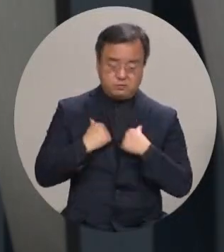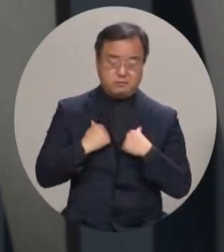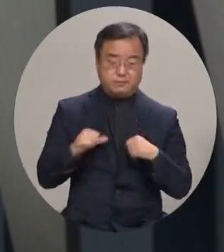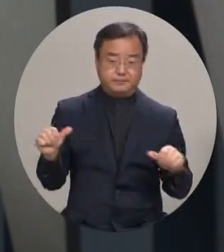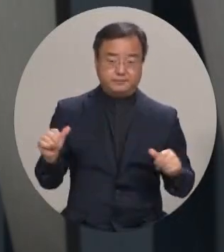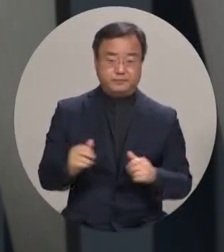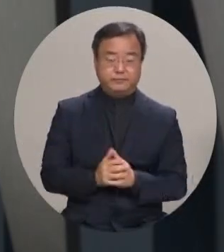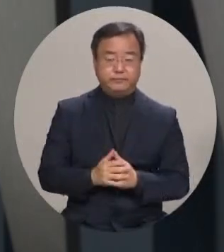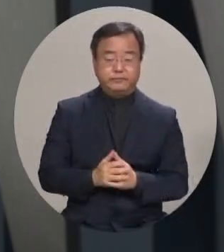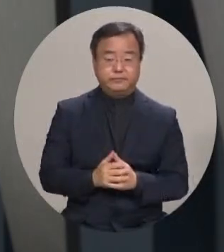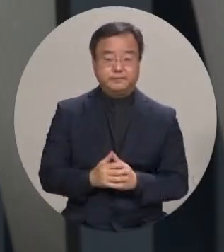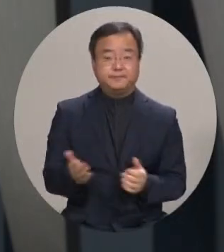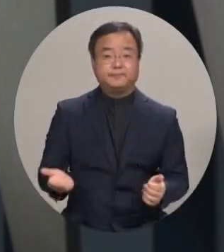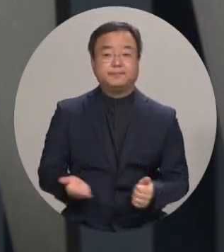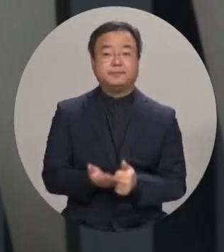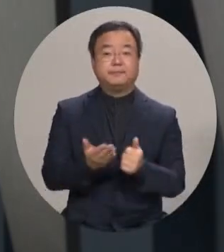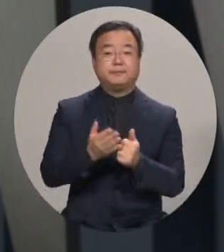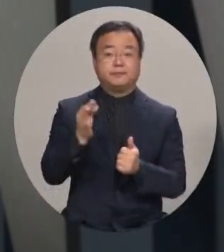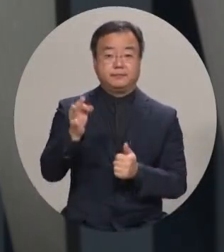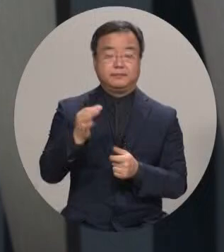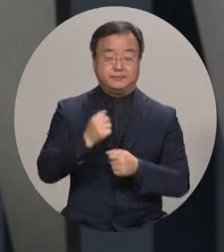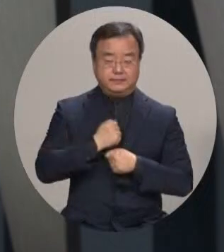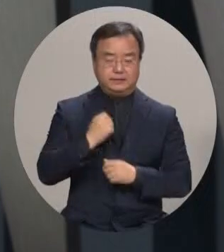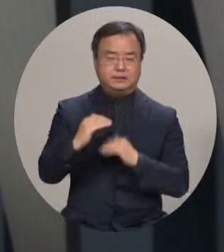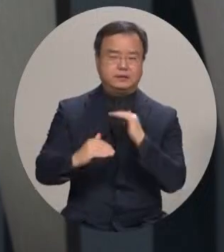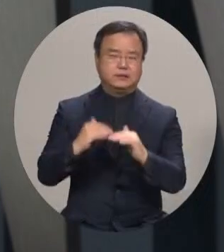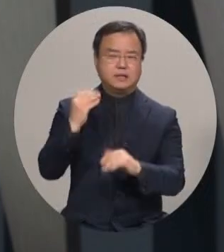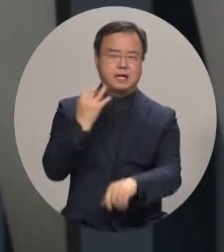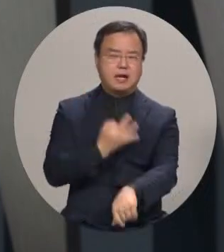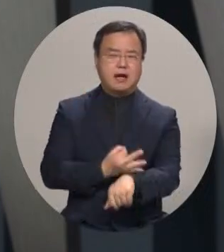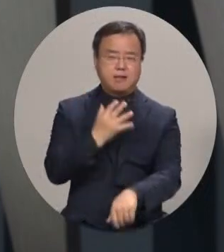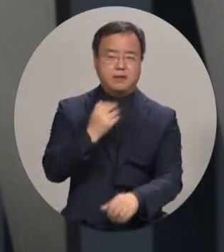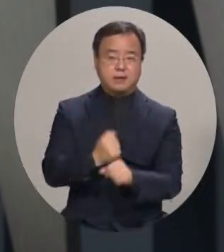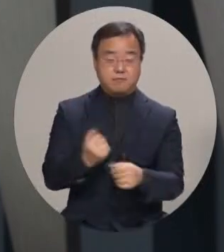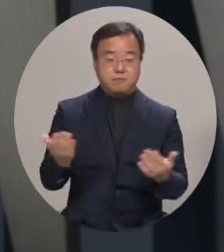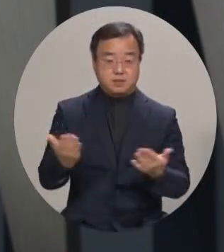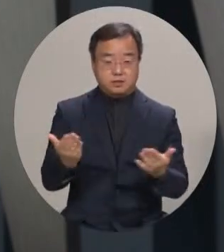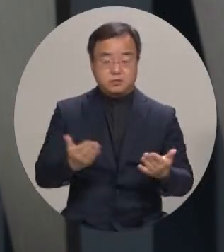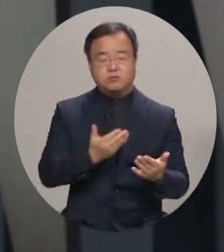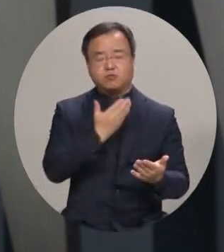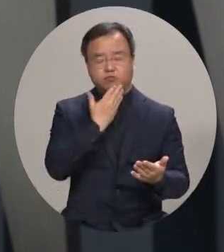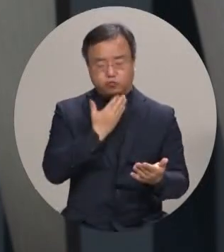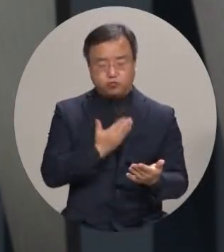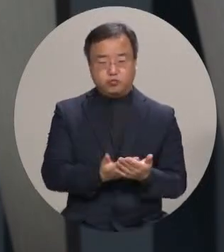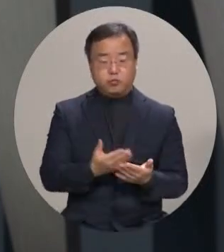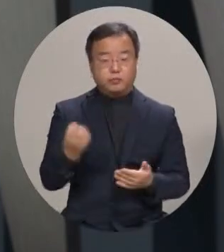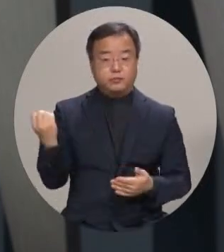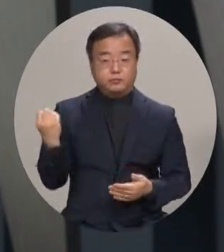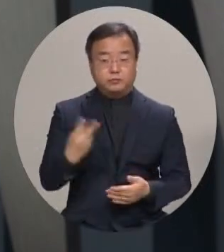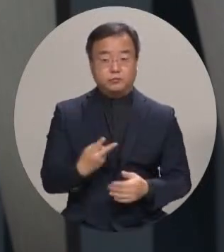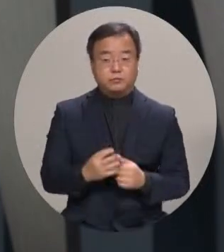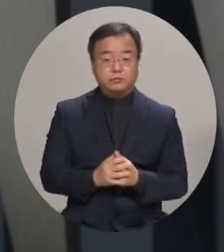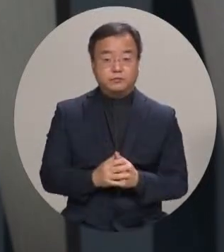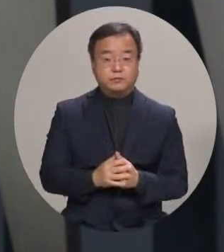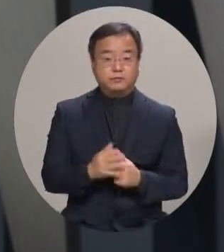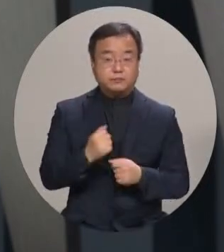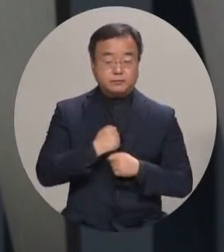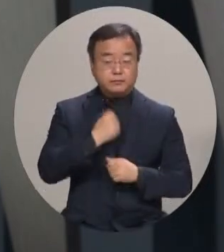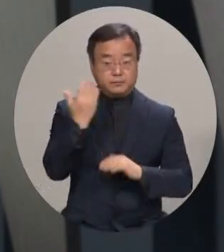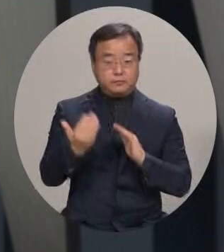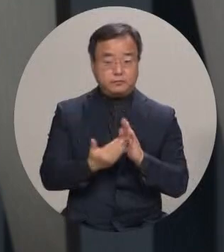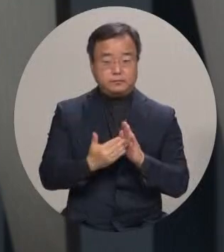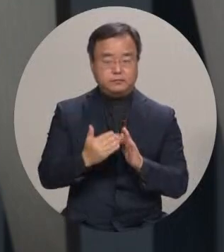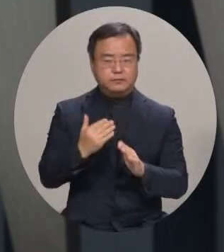그러니까이 양육비 이행 절차를 간소화시켜 거 그게 가장 중요하고요 이미 그 이행 절차를